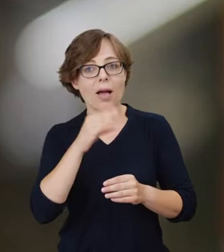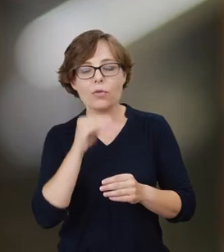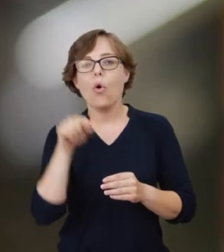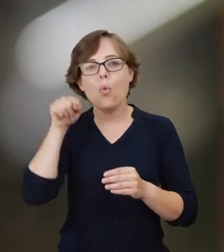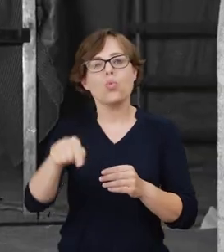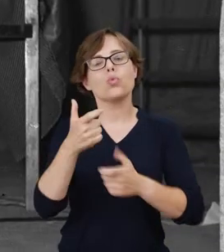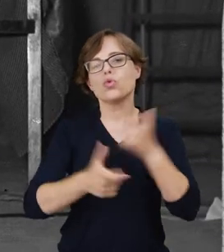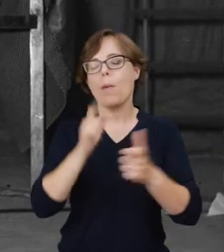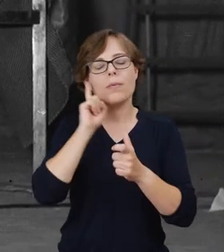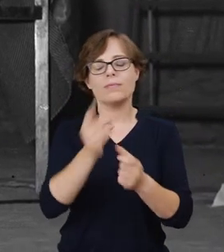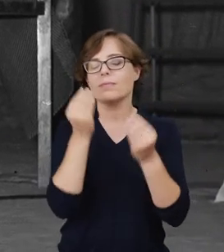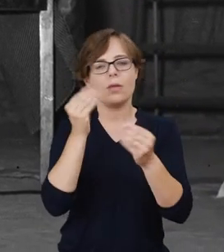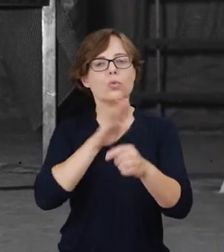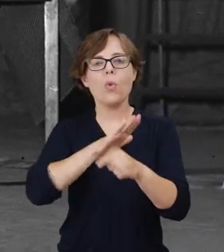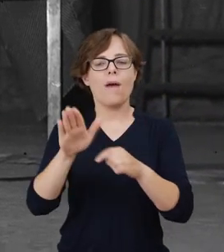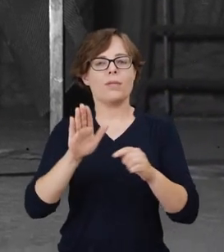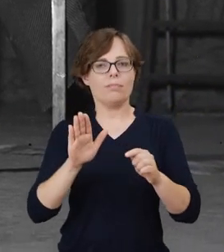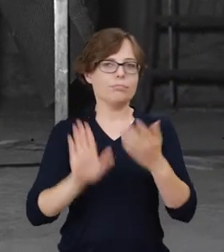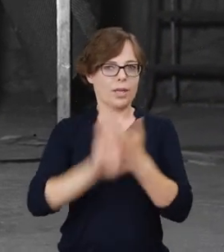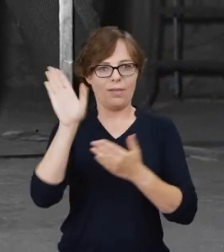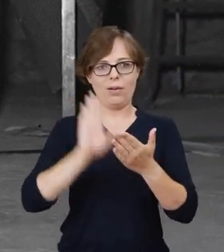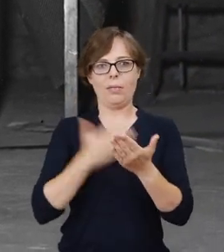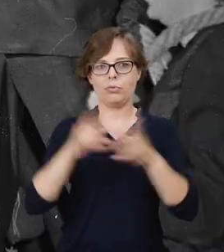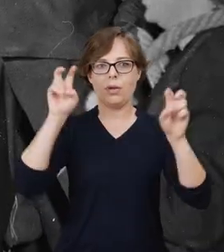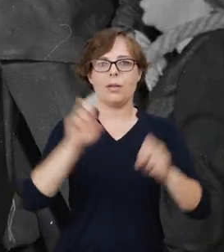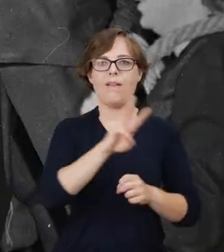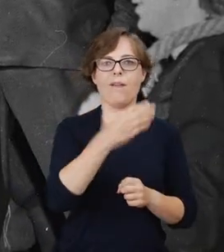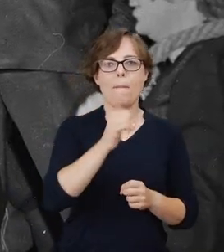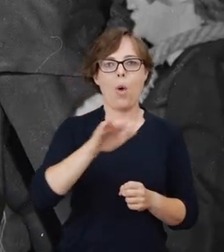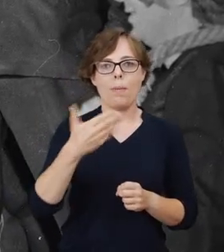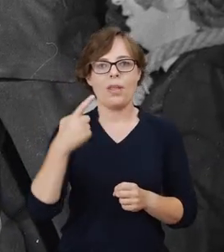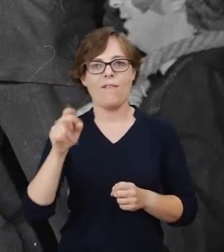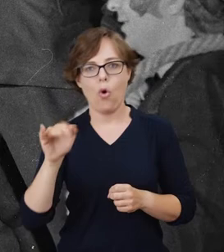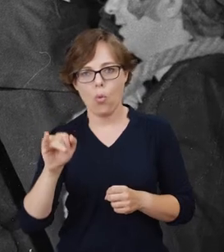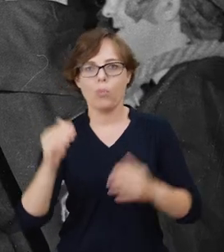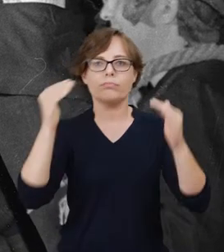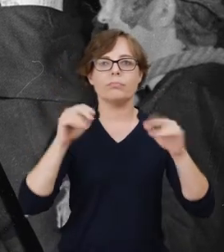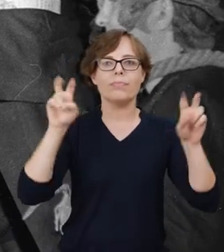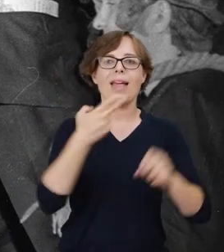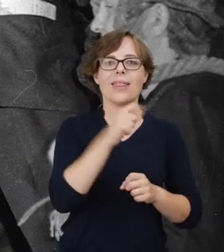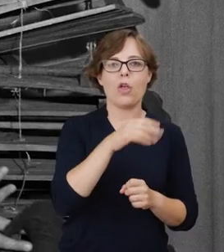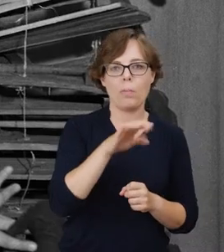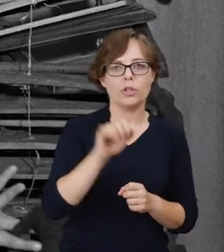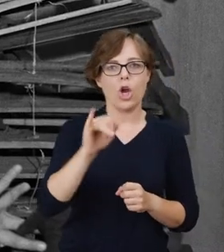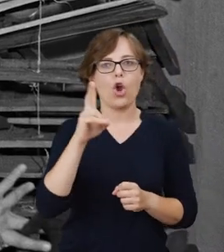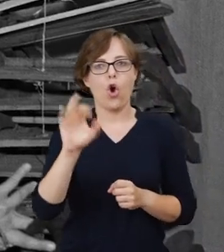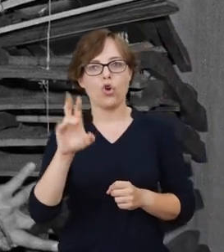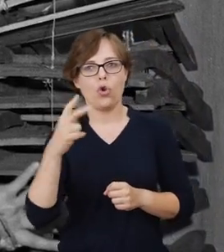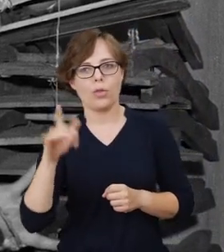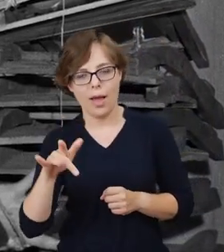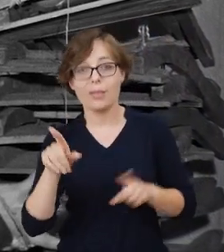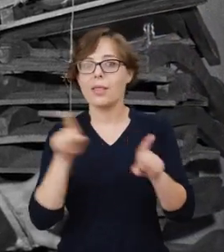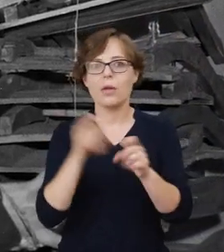swoje największe przedstawienia, takie jak W Małym Dworku, Na Dobnisie i Koczkodany, czy najbardziej